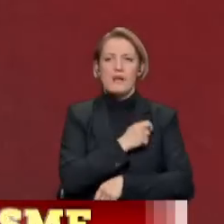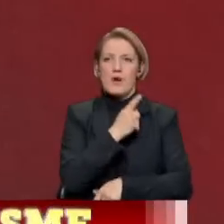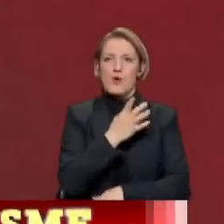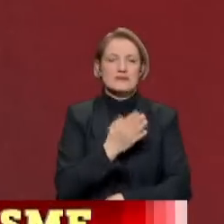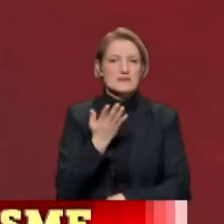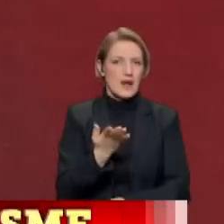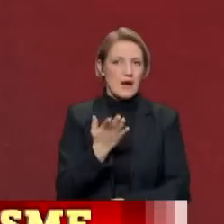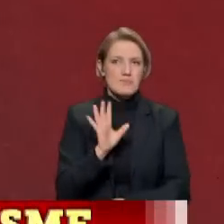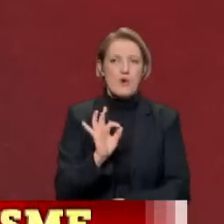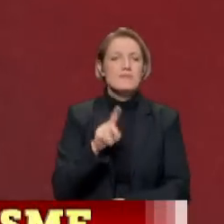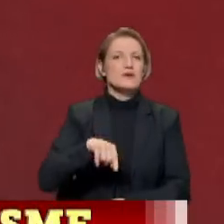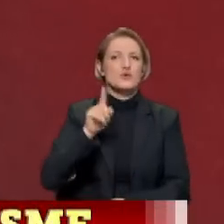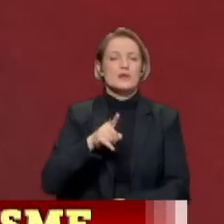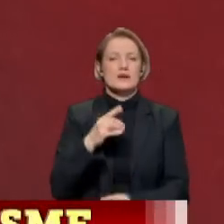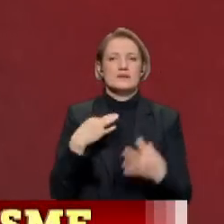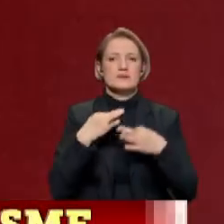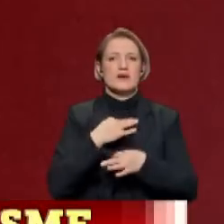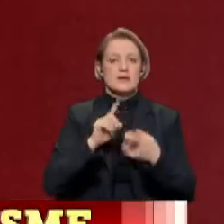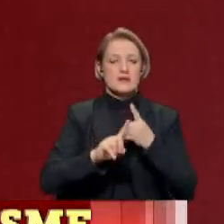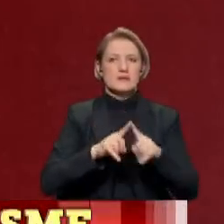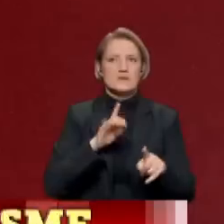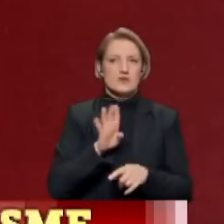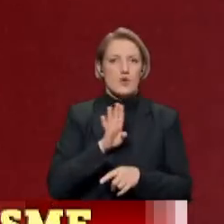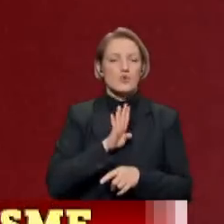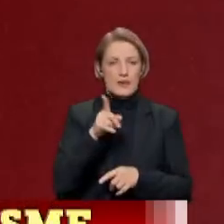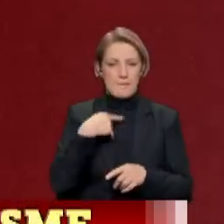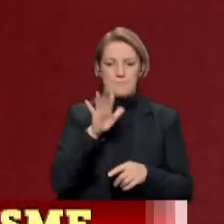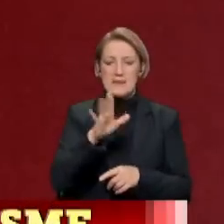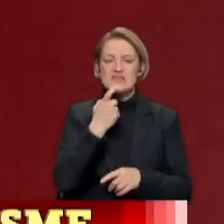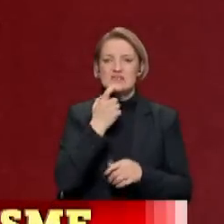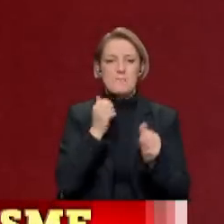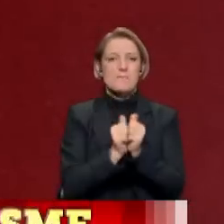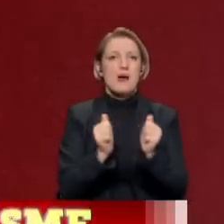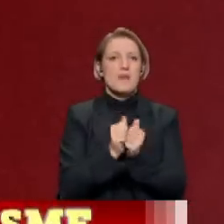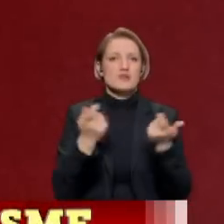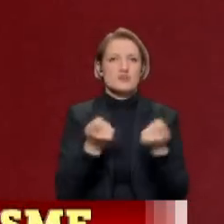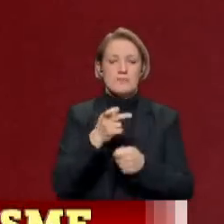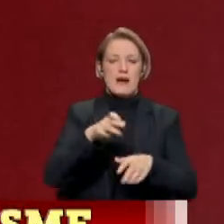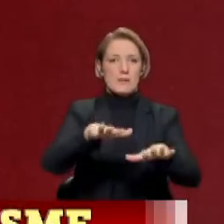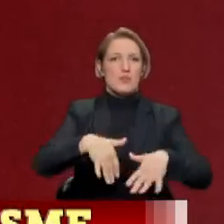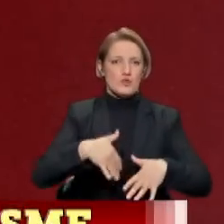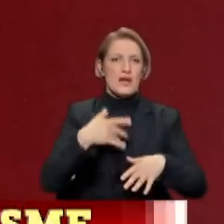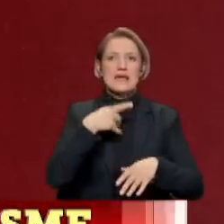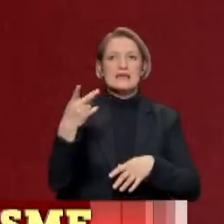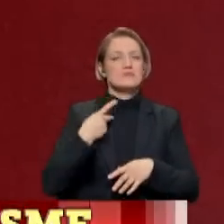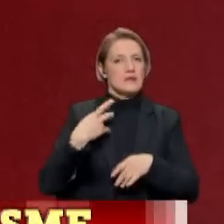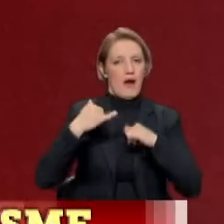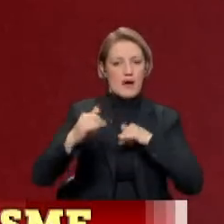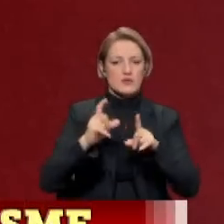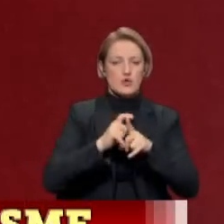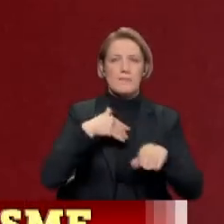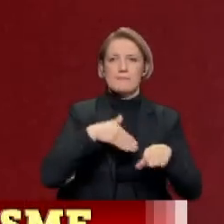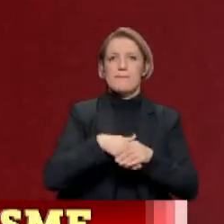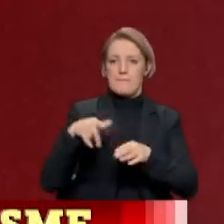olmasına böyle bir günde? Sayın Kılıçdaroğlu'yla ben 5 yıl beraber çalıştım parlamentoda. İkimiz de aynı dönemde milletvekiliydik. O dönemde yakın